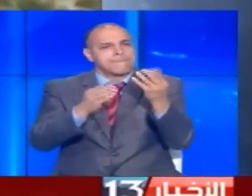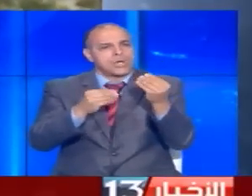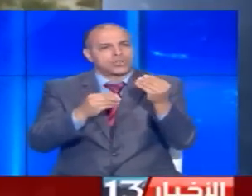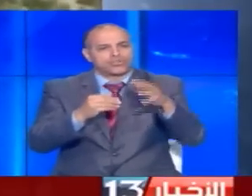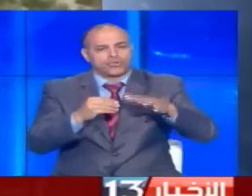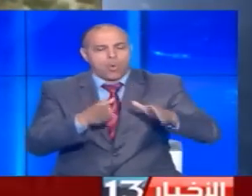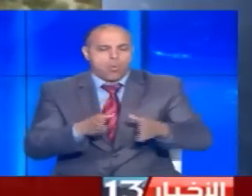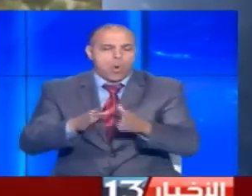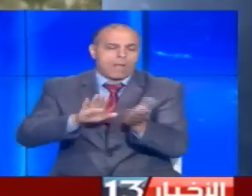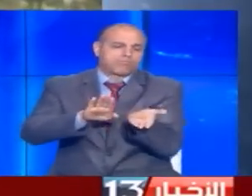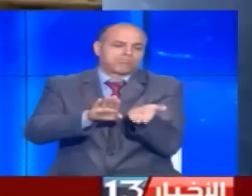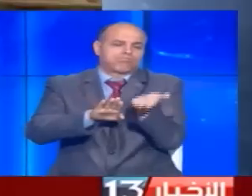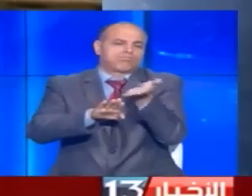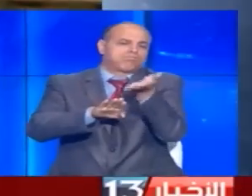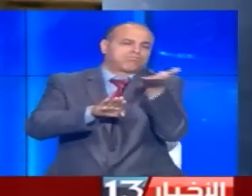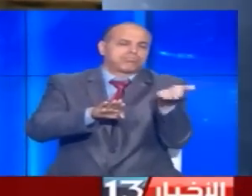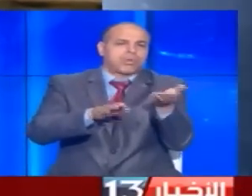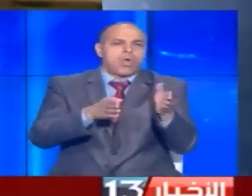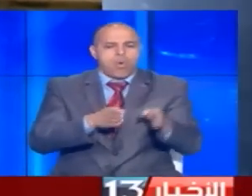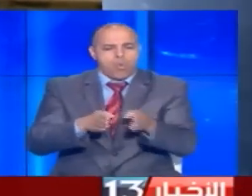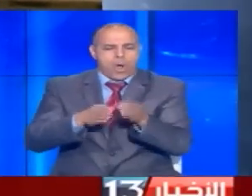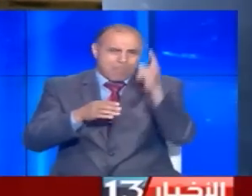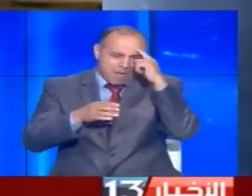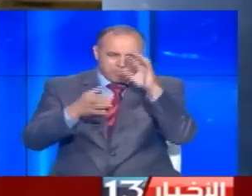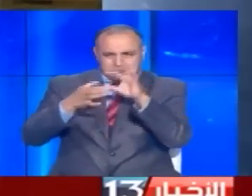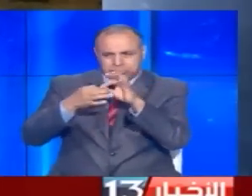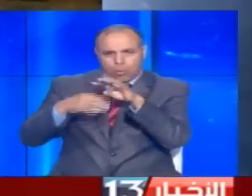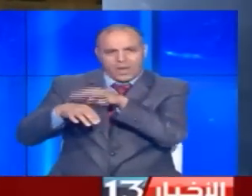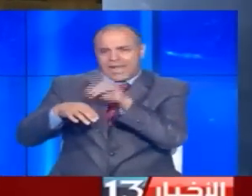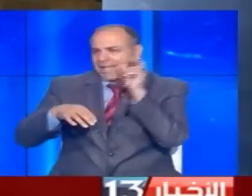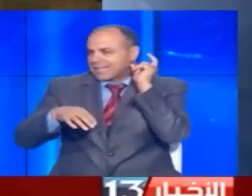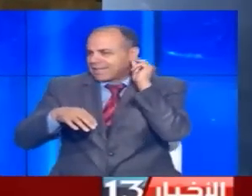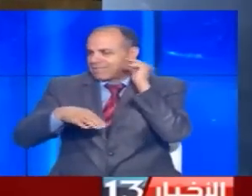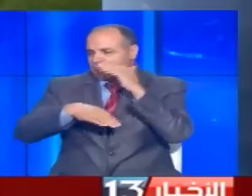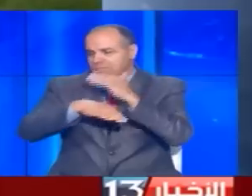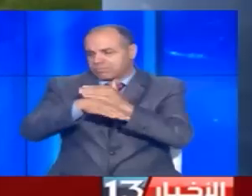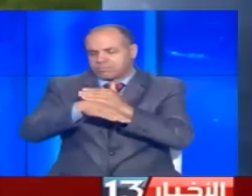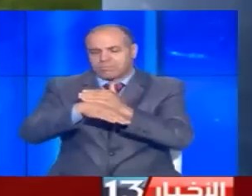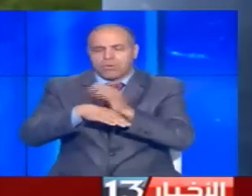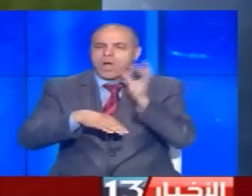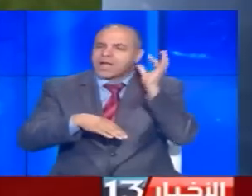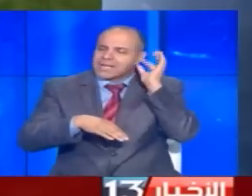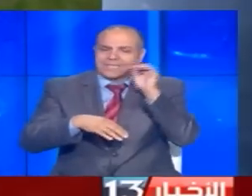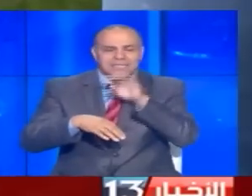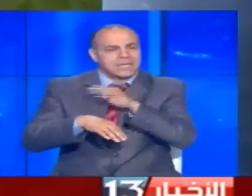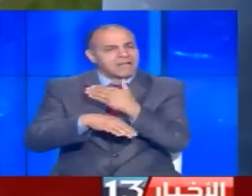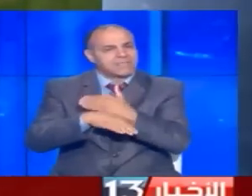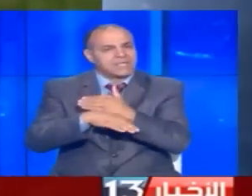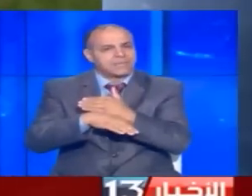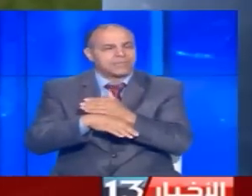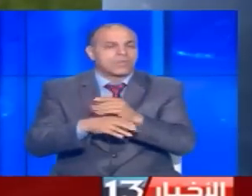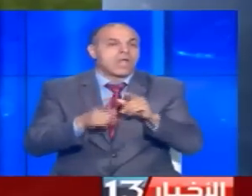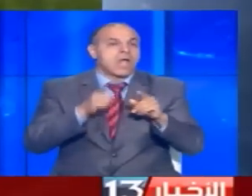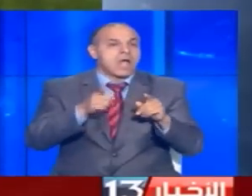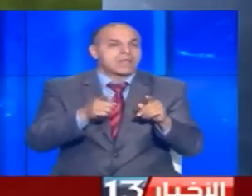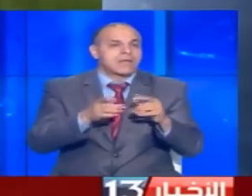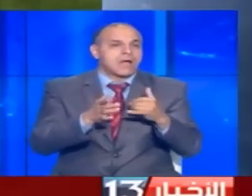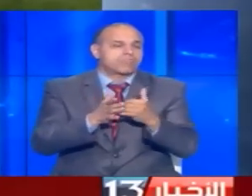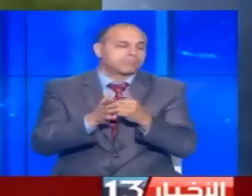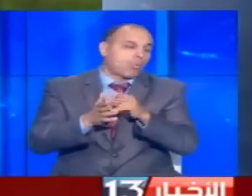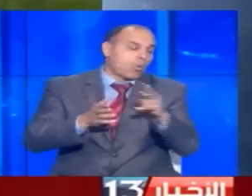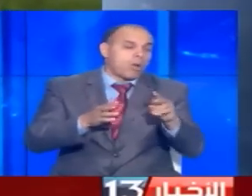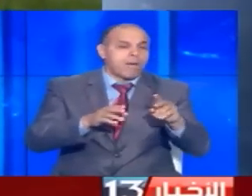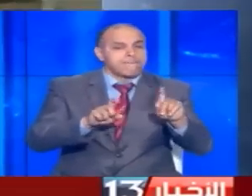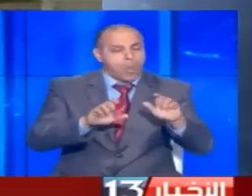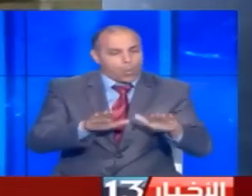من الأودية على غرار وادي الواعر الرابط بين ولاية قفصة ومعتمدية مجلب العباس ووادي المحروق في معتمدية مجلب